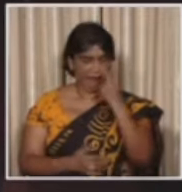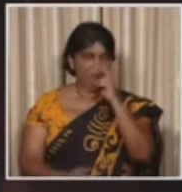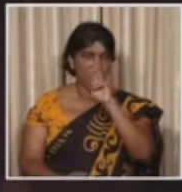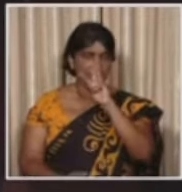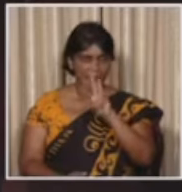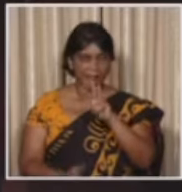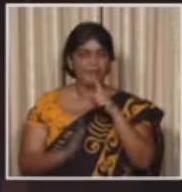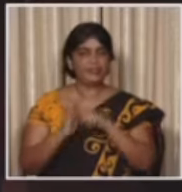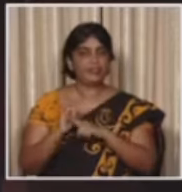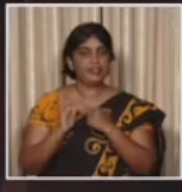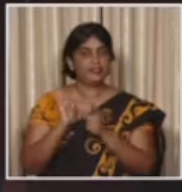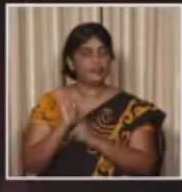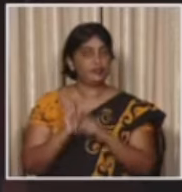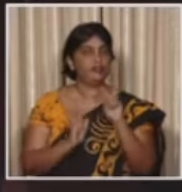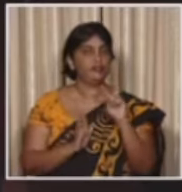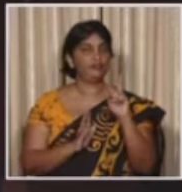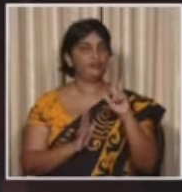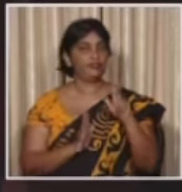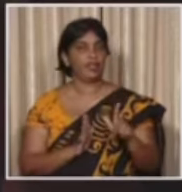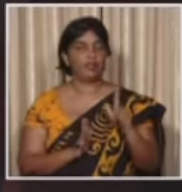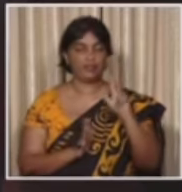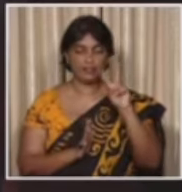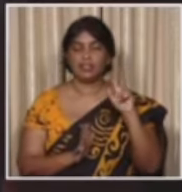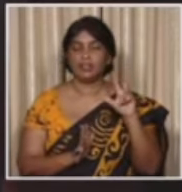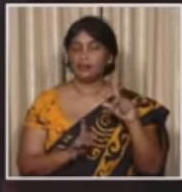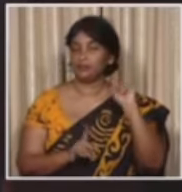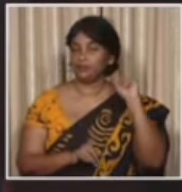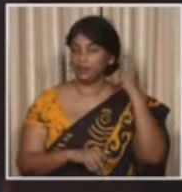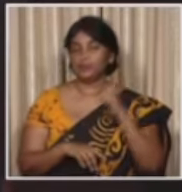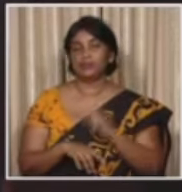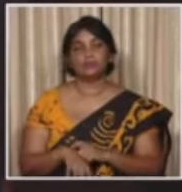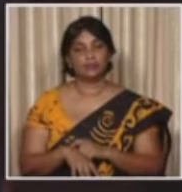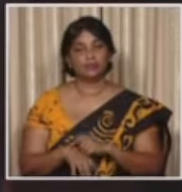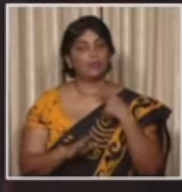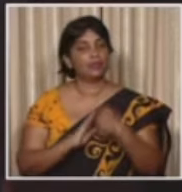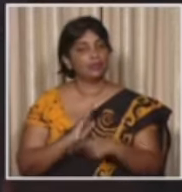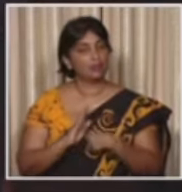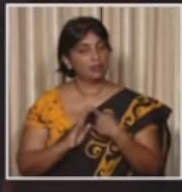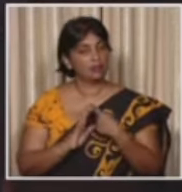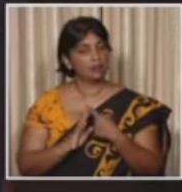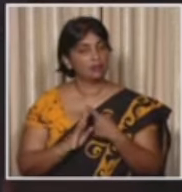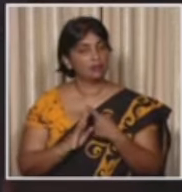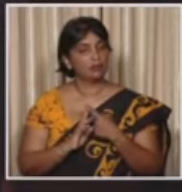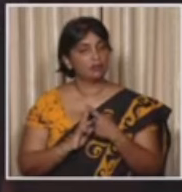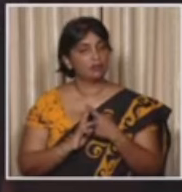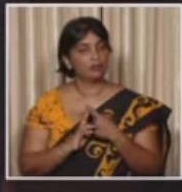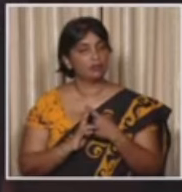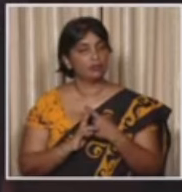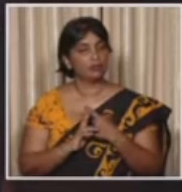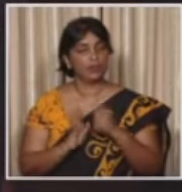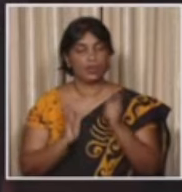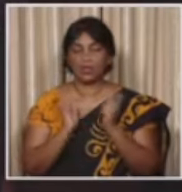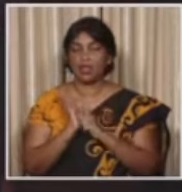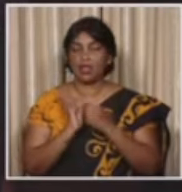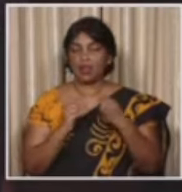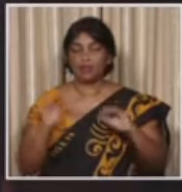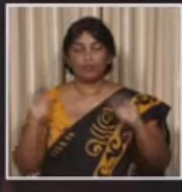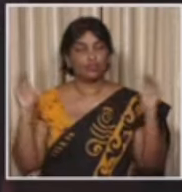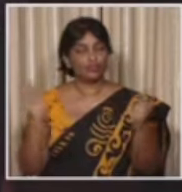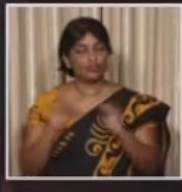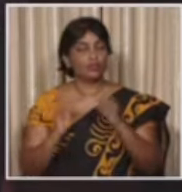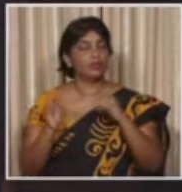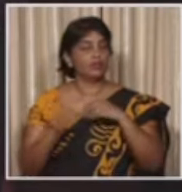2023 ජූලි 28 වෙනිදා ප්‍රථම වතාවට මේ රටේ ක්ෂුද්‍ර කුඩා මධ්‍ය